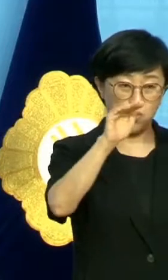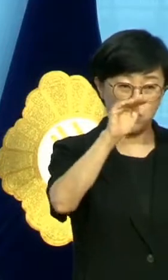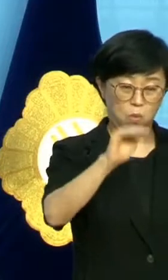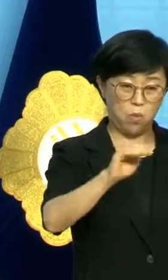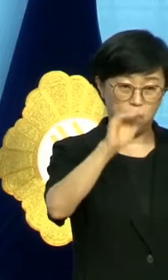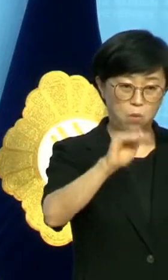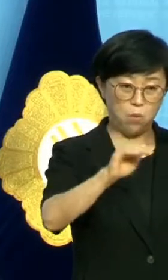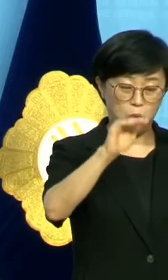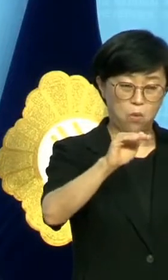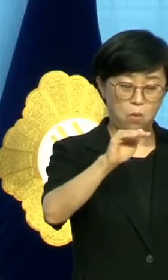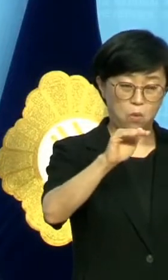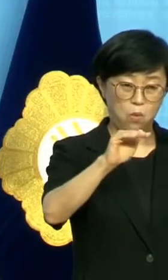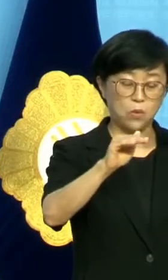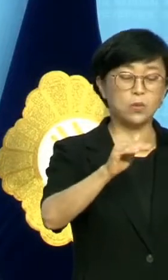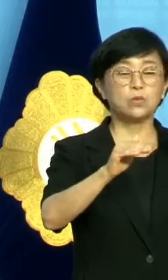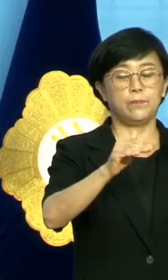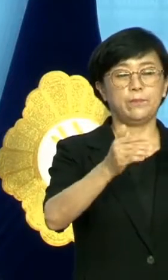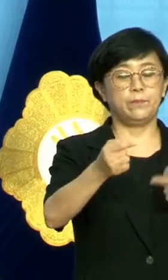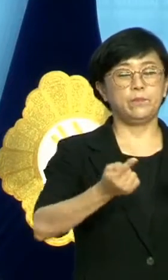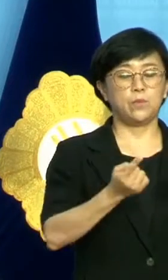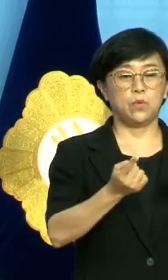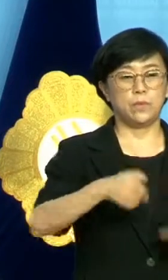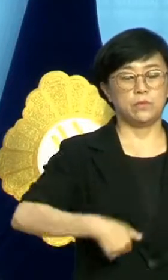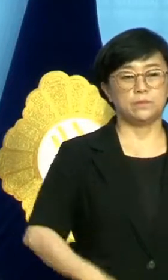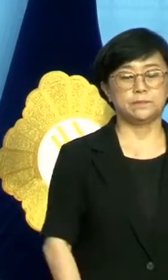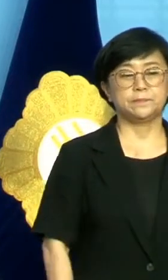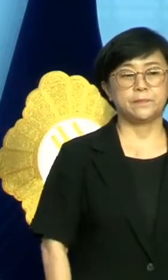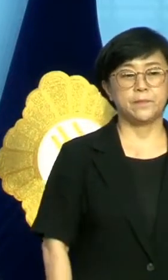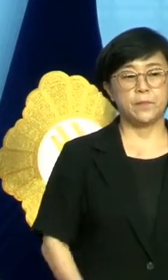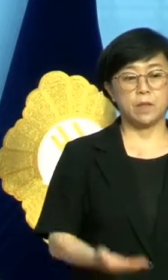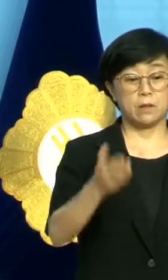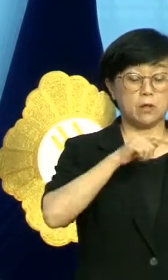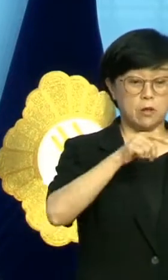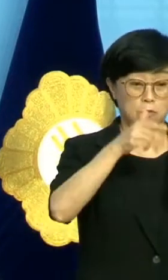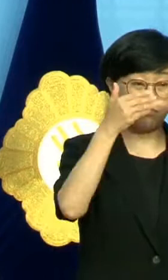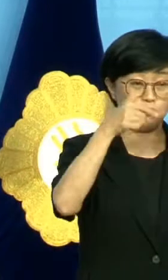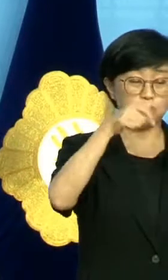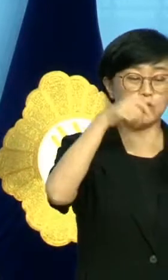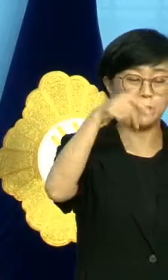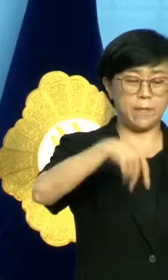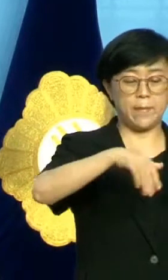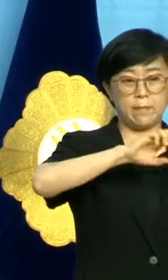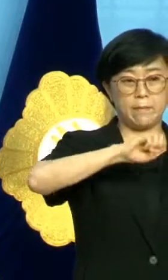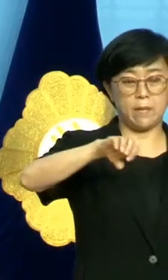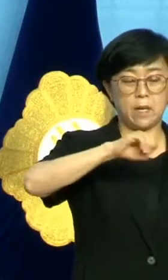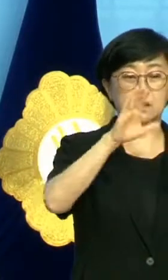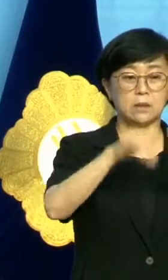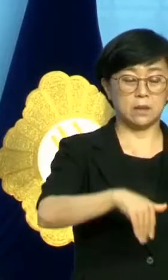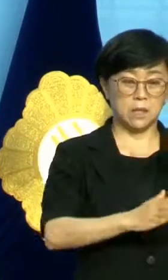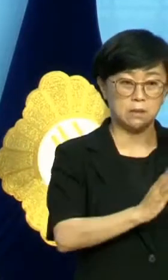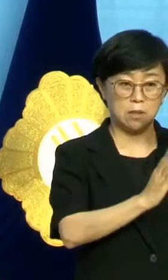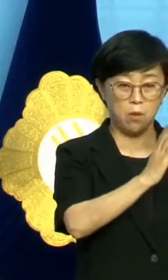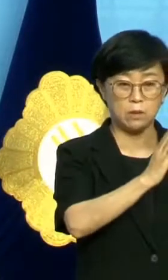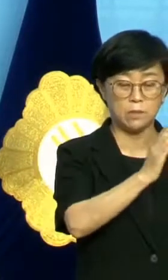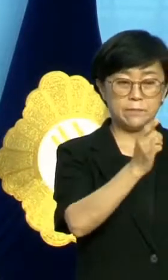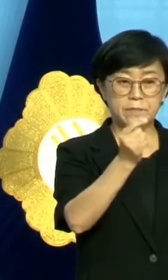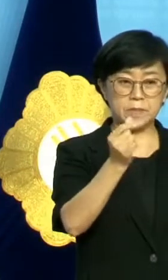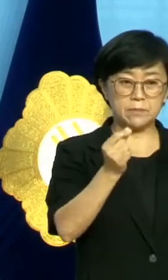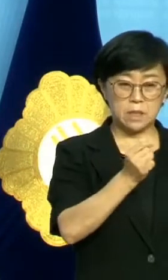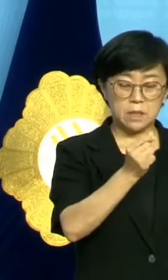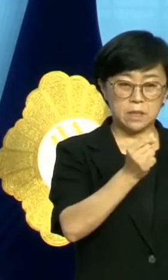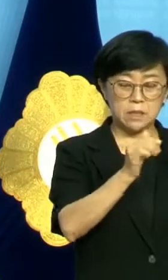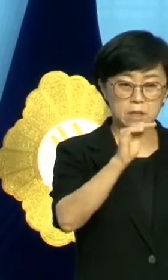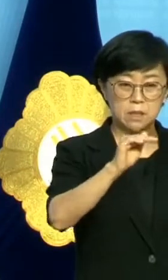이보다 낮은 수유를 유지해야 합니다 하지만 방류 직전 실제 홍수 기세 한수와 실제 수위에